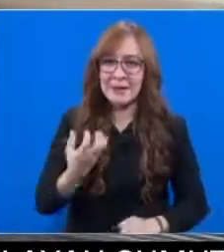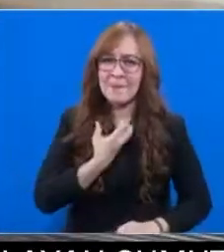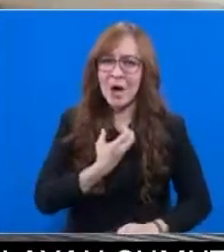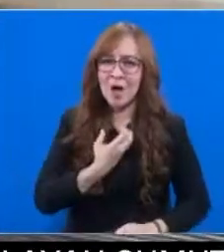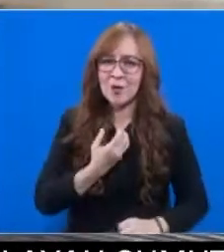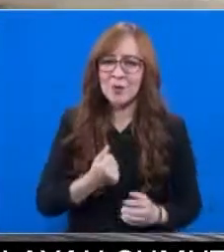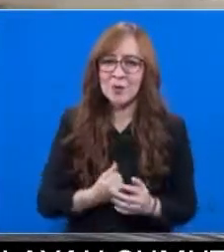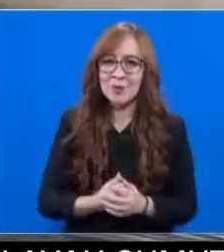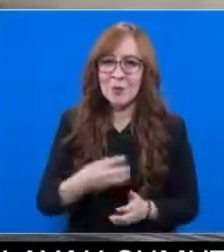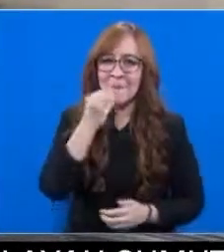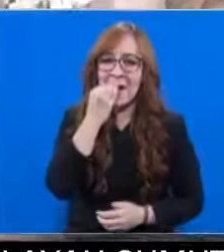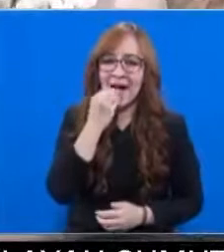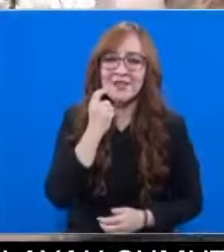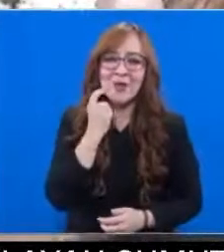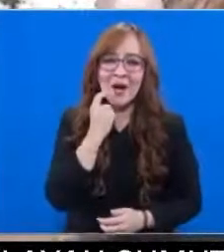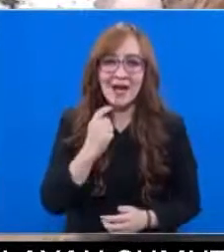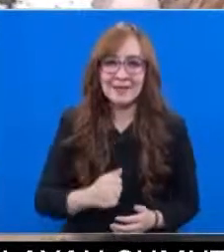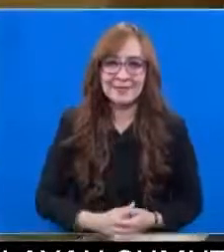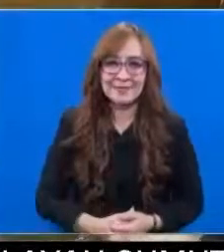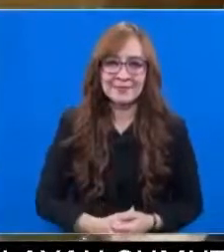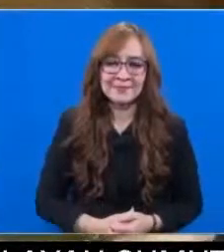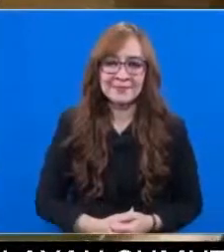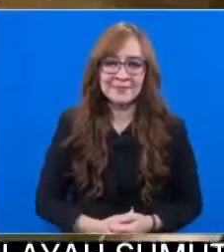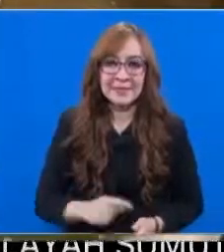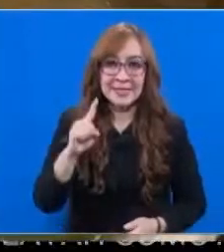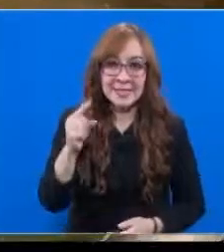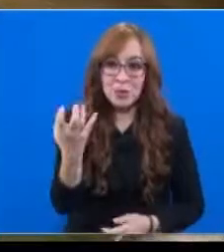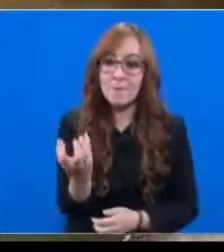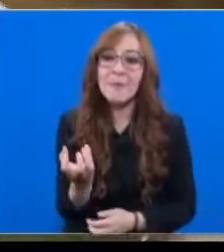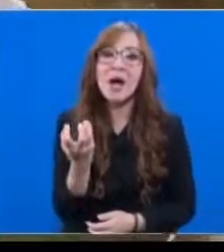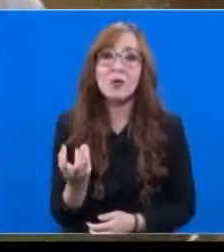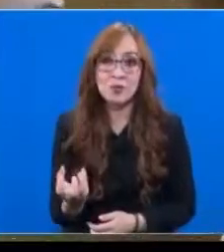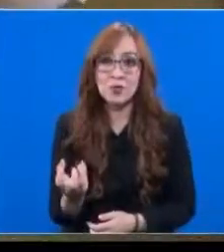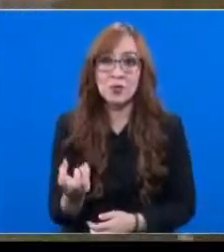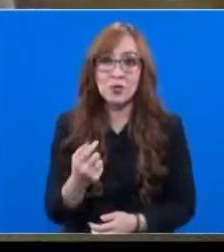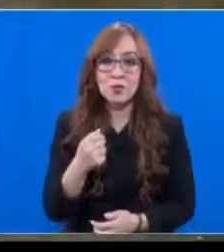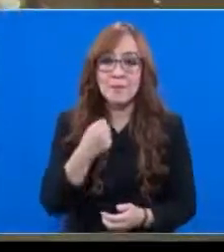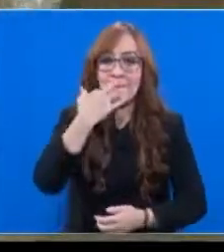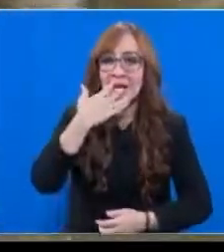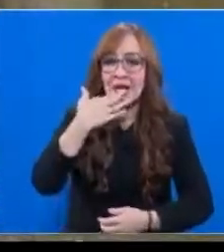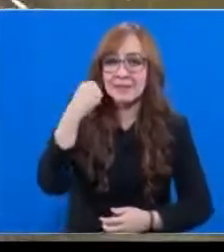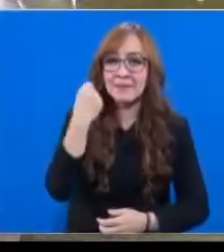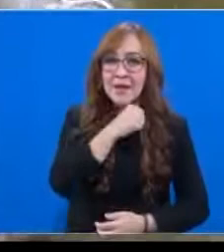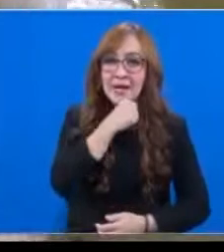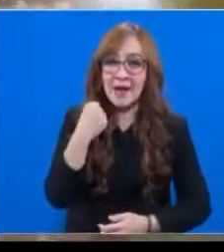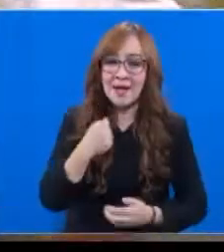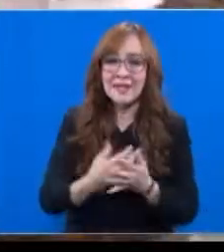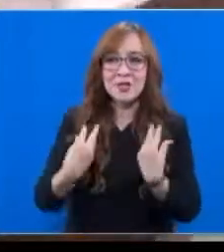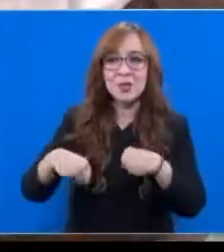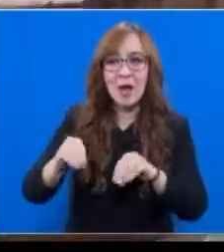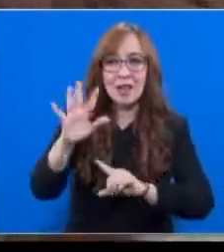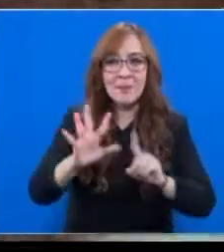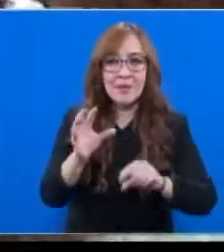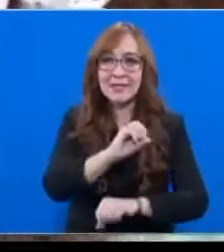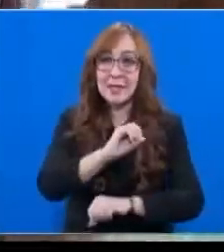sini sambil ngeliat view sawah. Semangkuk bubur beras merah dan seporsi lak-lak dijual seharga Rp15.000.